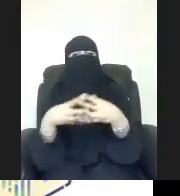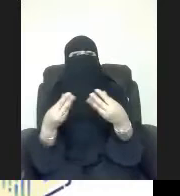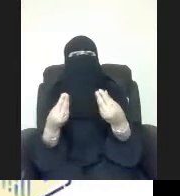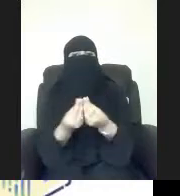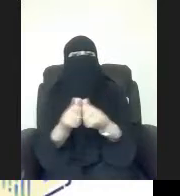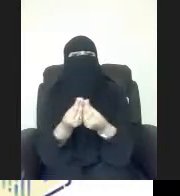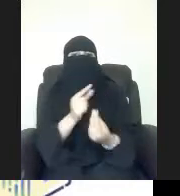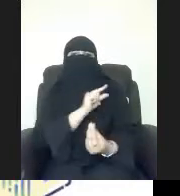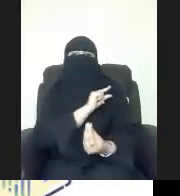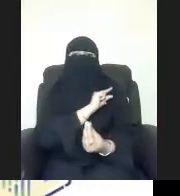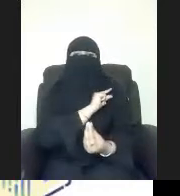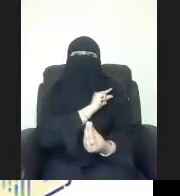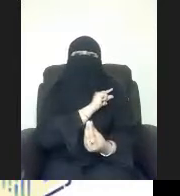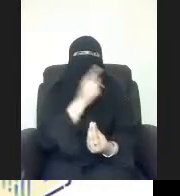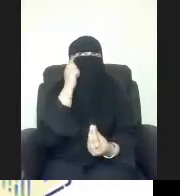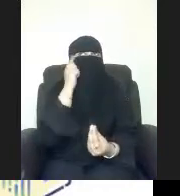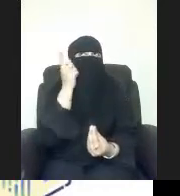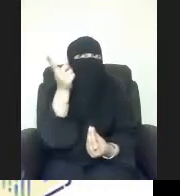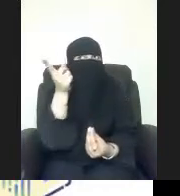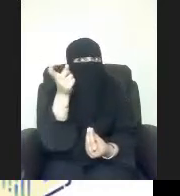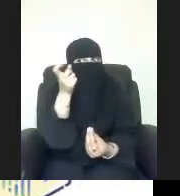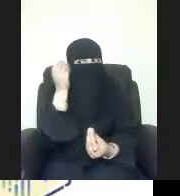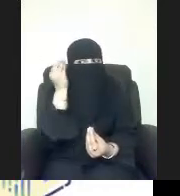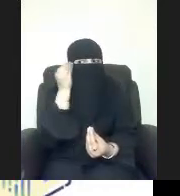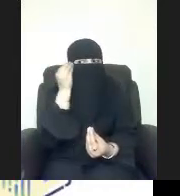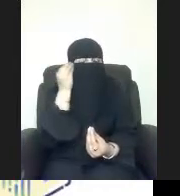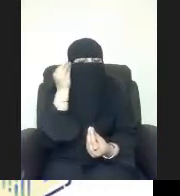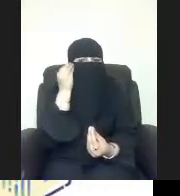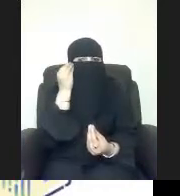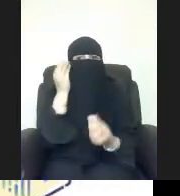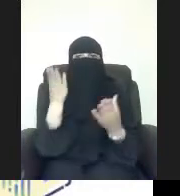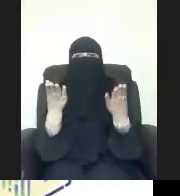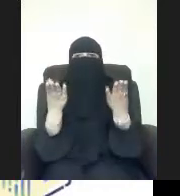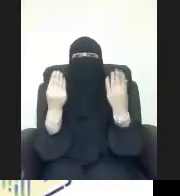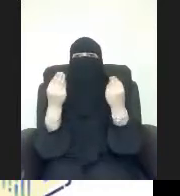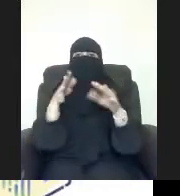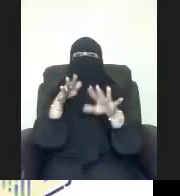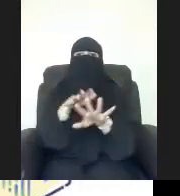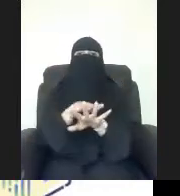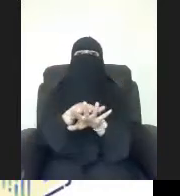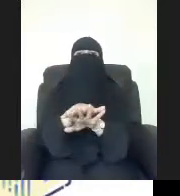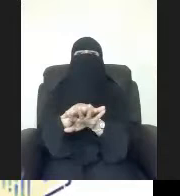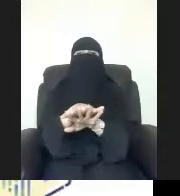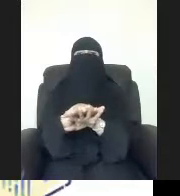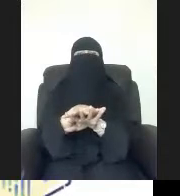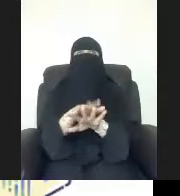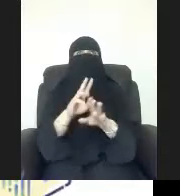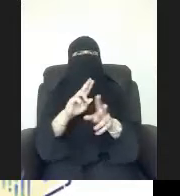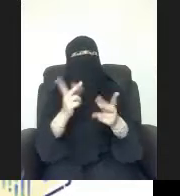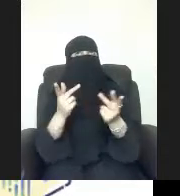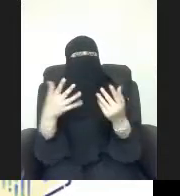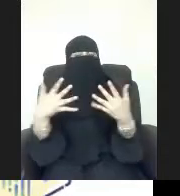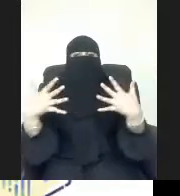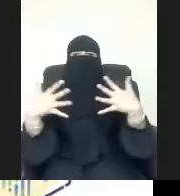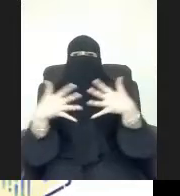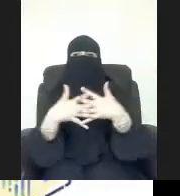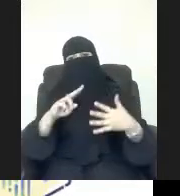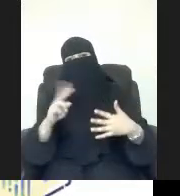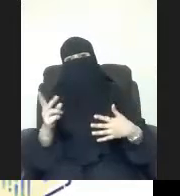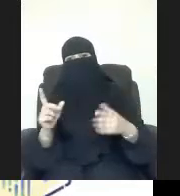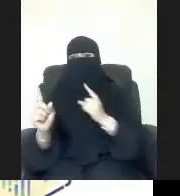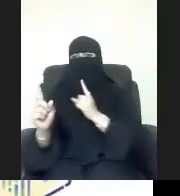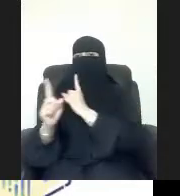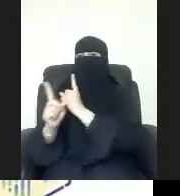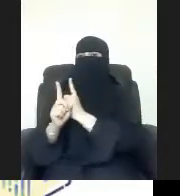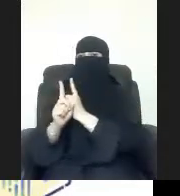المدمج الذي جمع بين الحسنيين، حسن التعلم الإلكتروني وحسن كذلك الفيس تو فيس إن